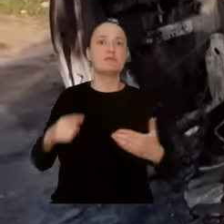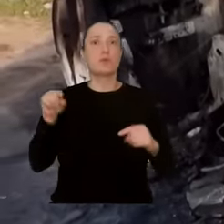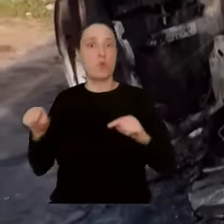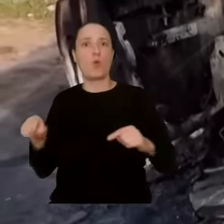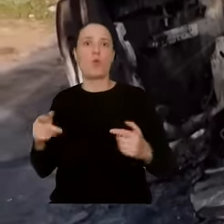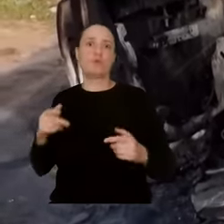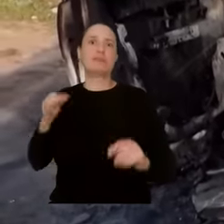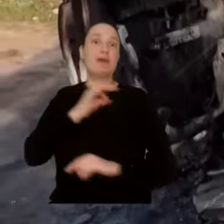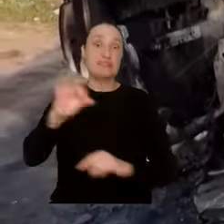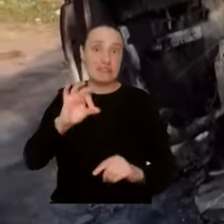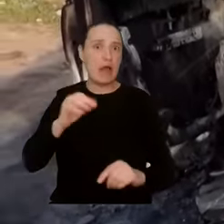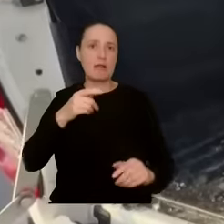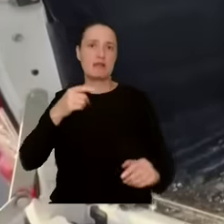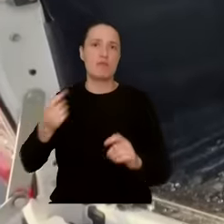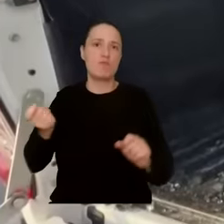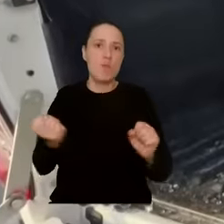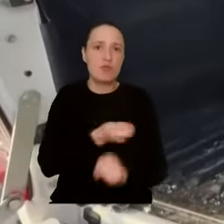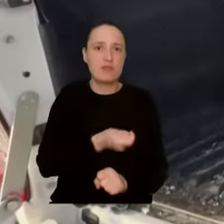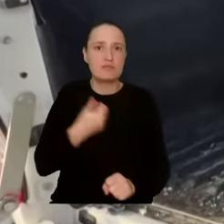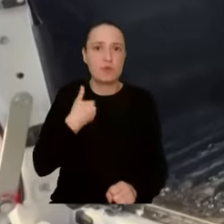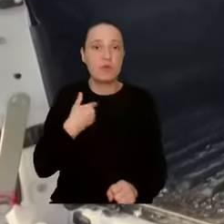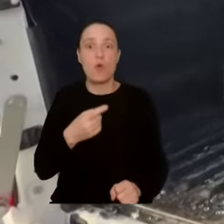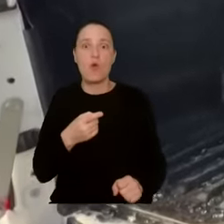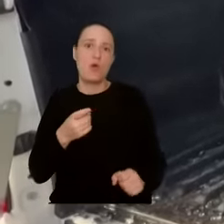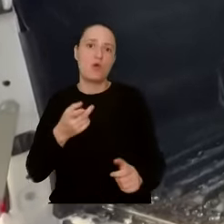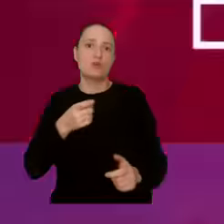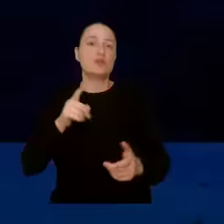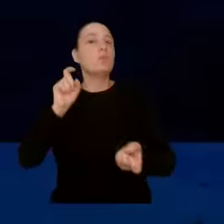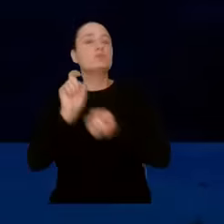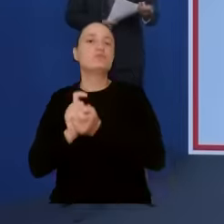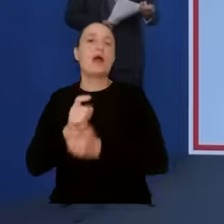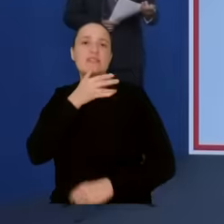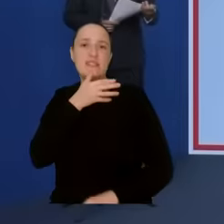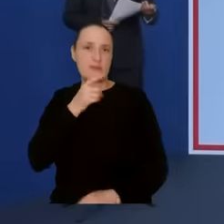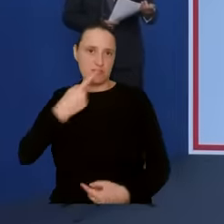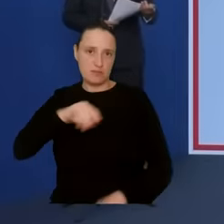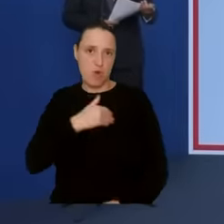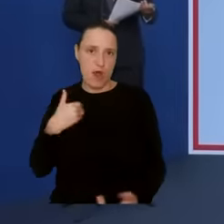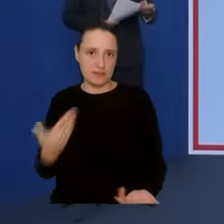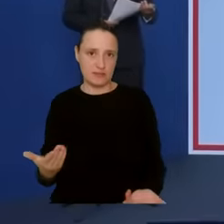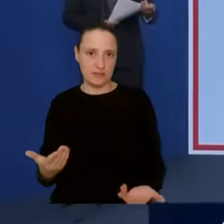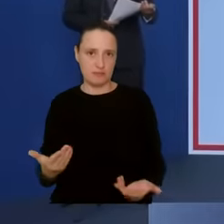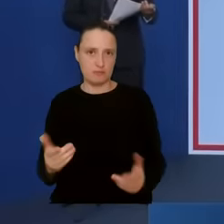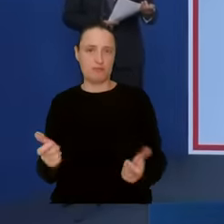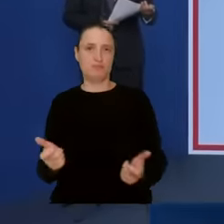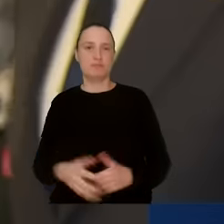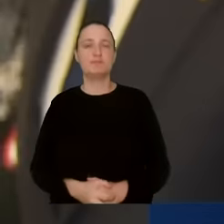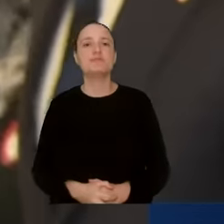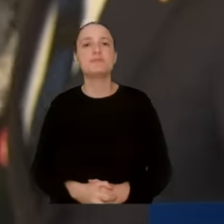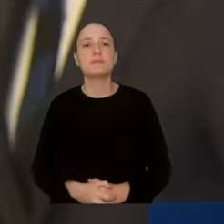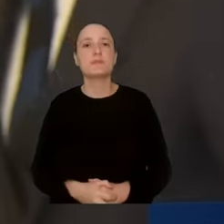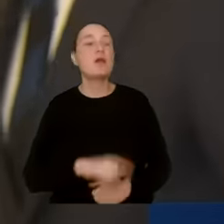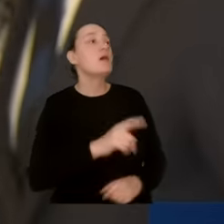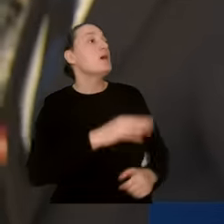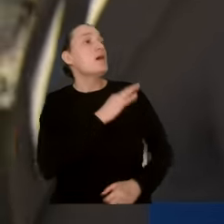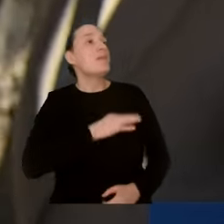umyślne morderstwo i powtórzył tezy o rzekomym antysemityzmie Polaków. ten projekt ustawy. Prawo i Sprawiedliwość naprawia